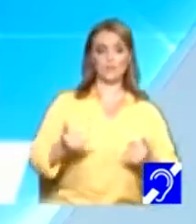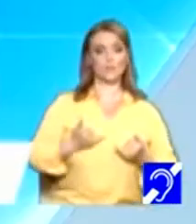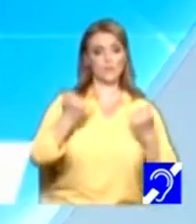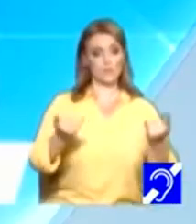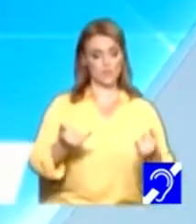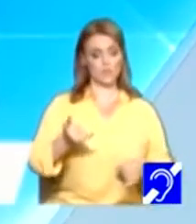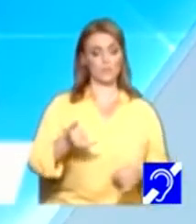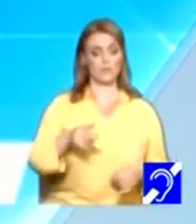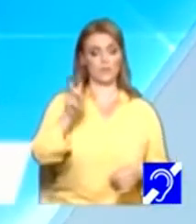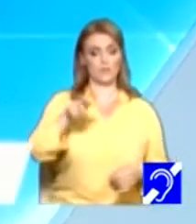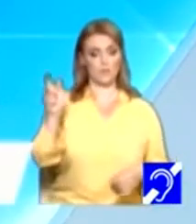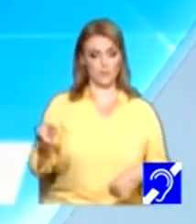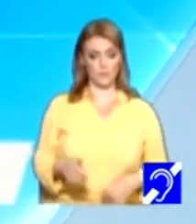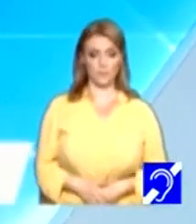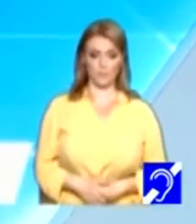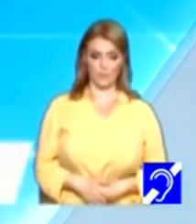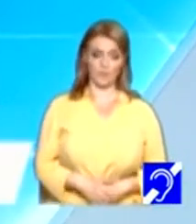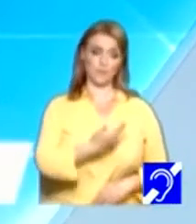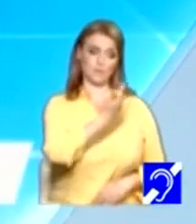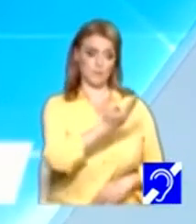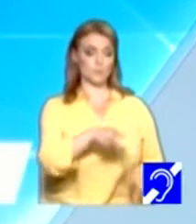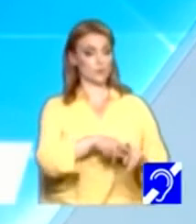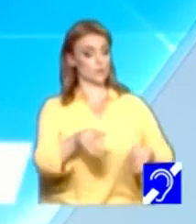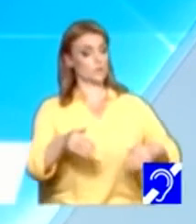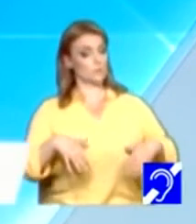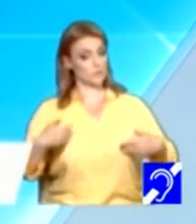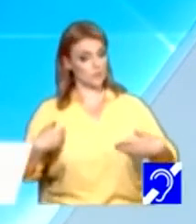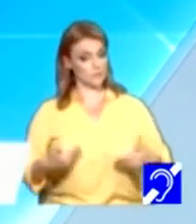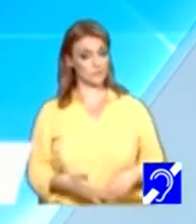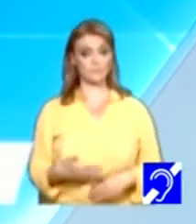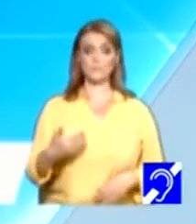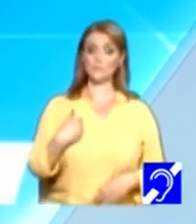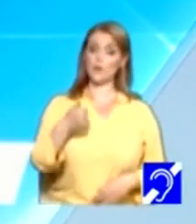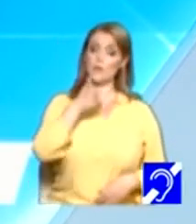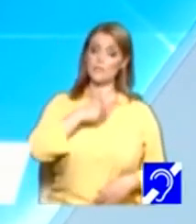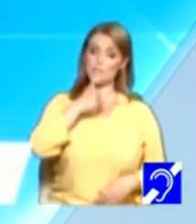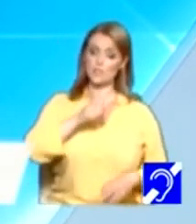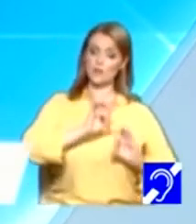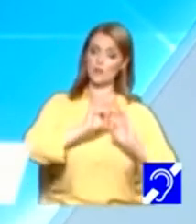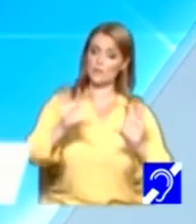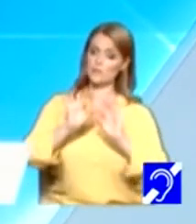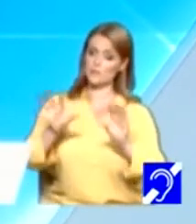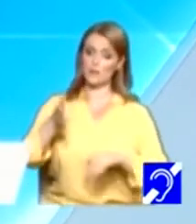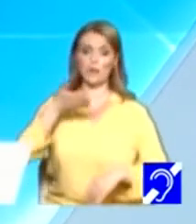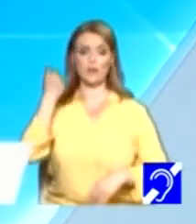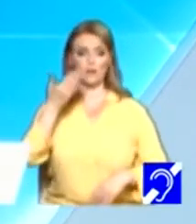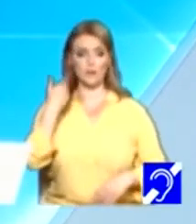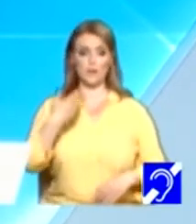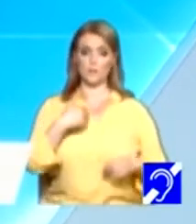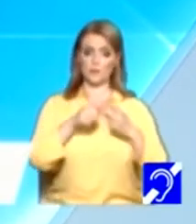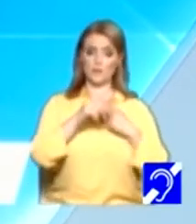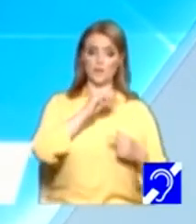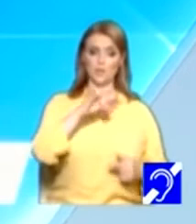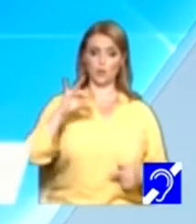telespectatori. Bună seara, doamna moderator. Eu am să încerc să explic foarte simplu de ce eu mă numesc Igor